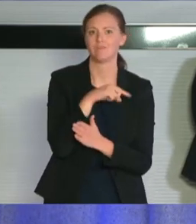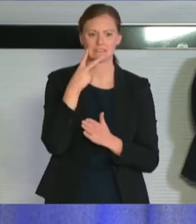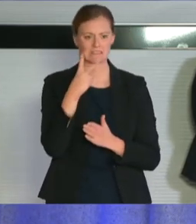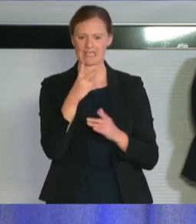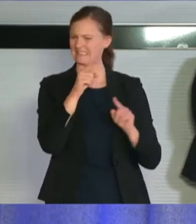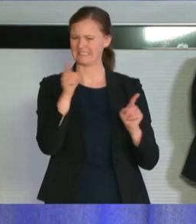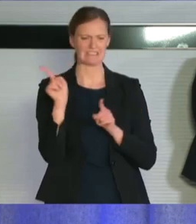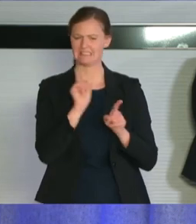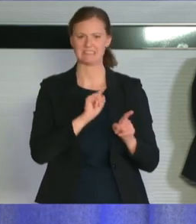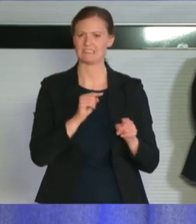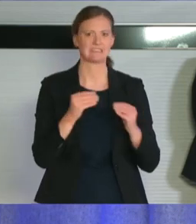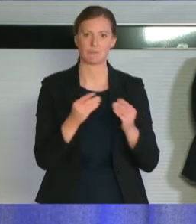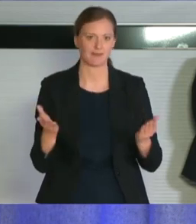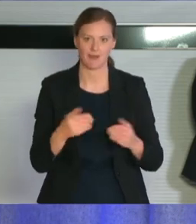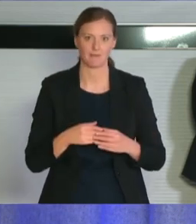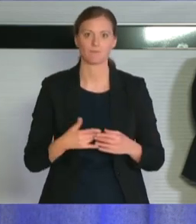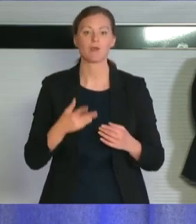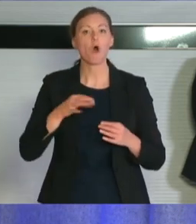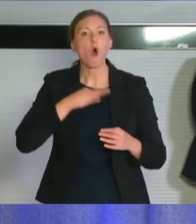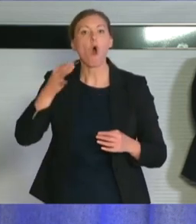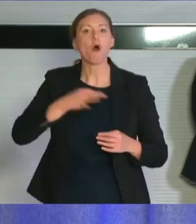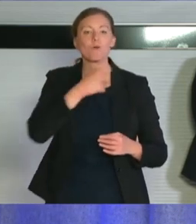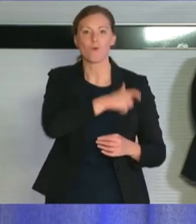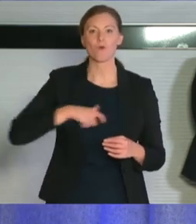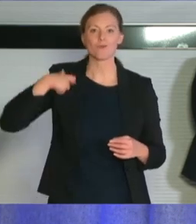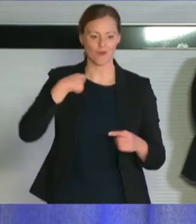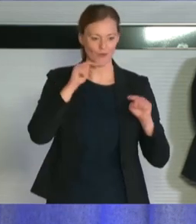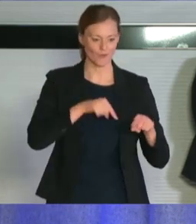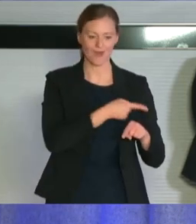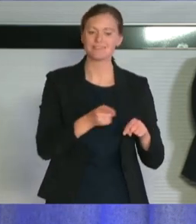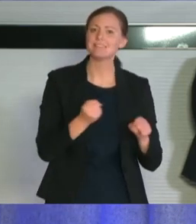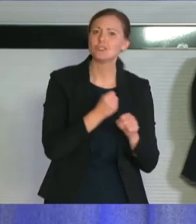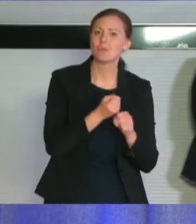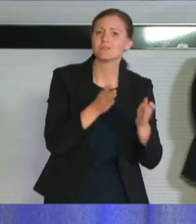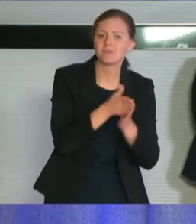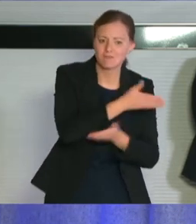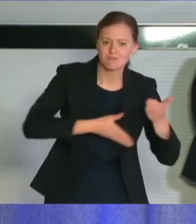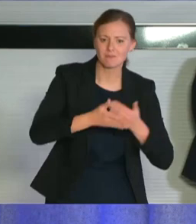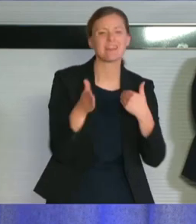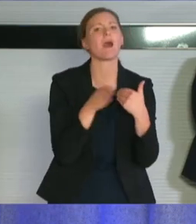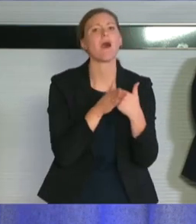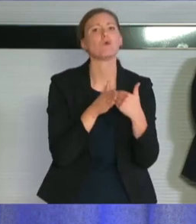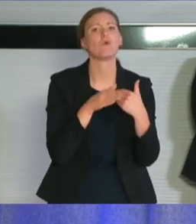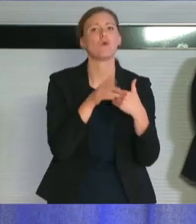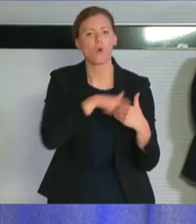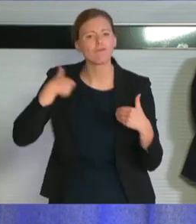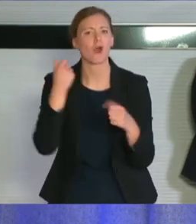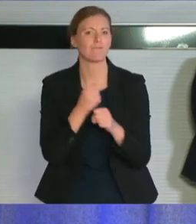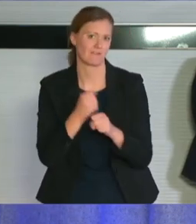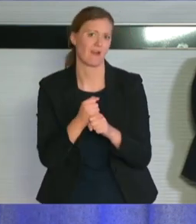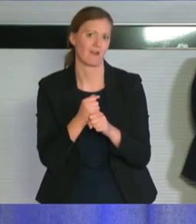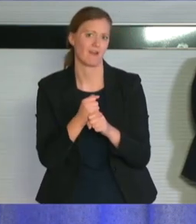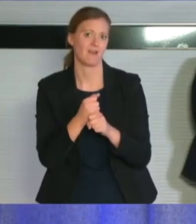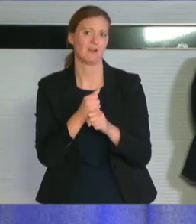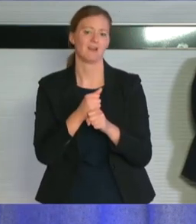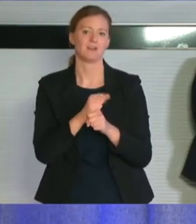ikke Og så håper jeg at ordførerne nå jobber sammen, i hvert fall med naboene sine, gitt at vi har